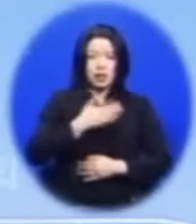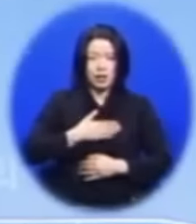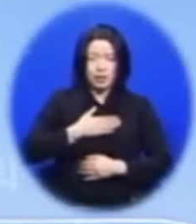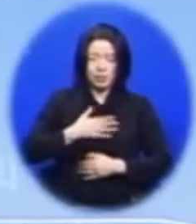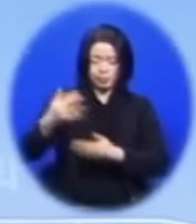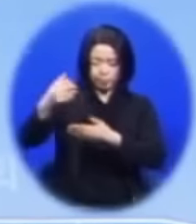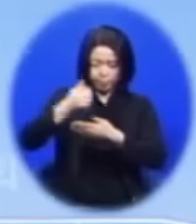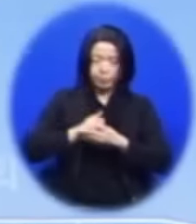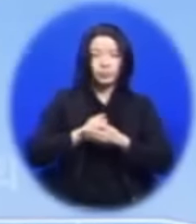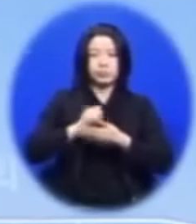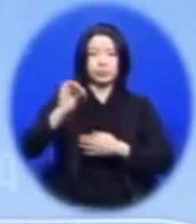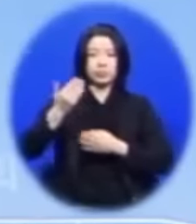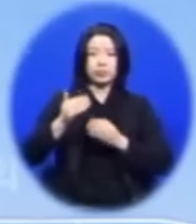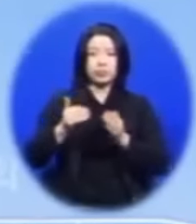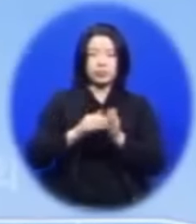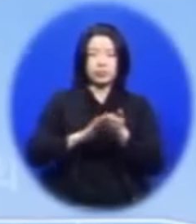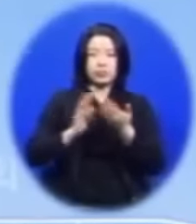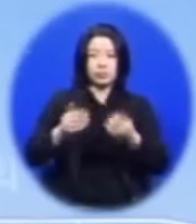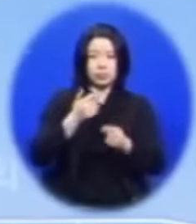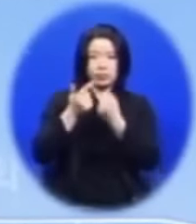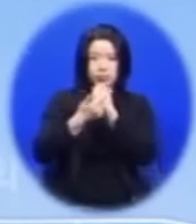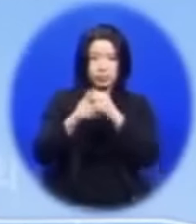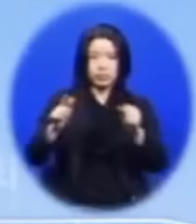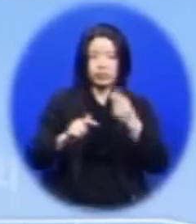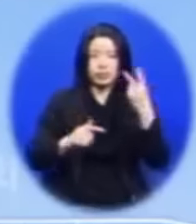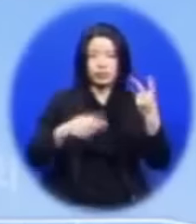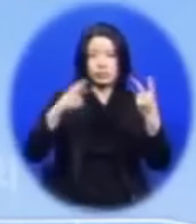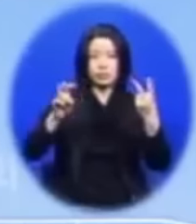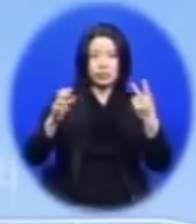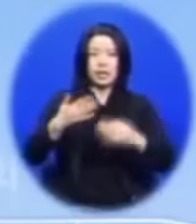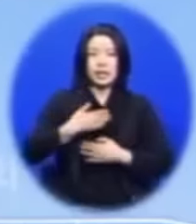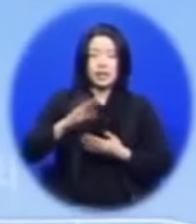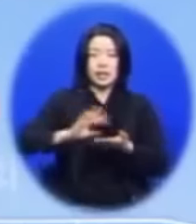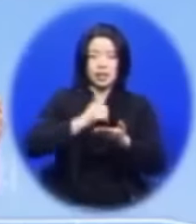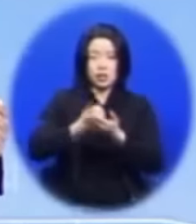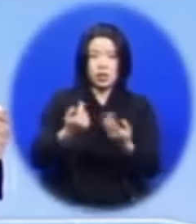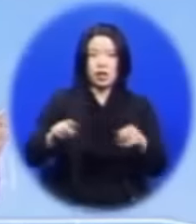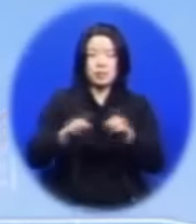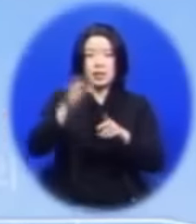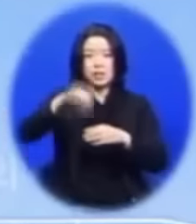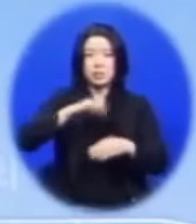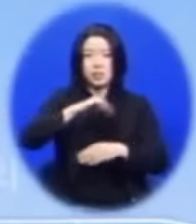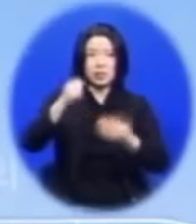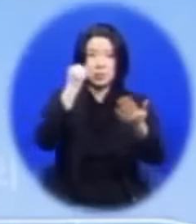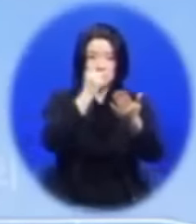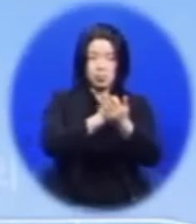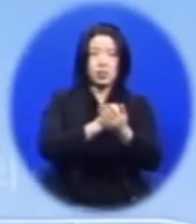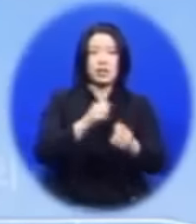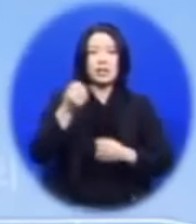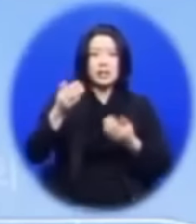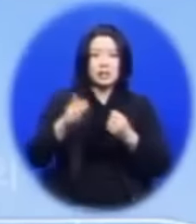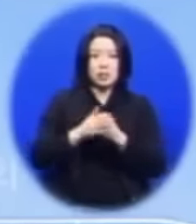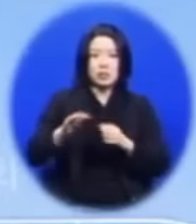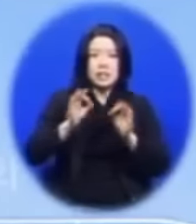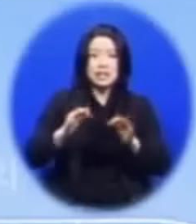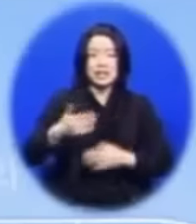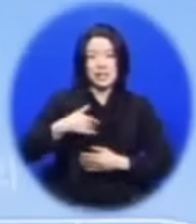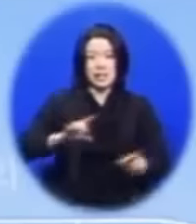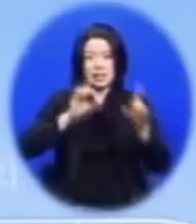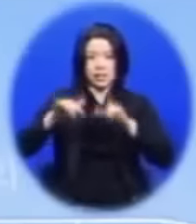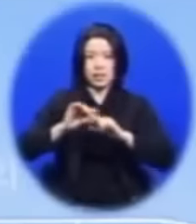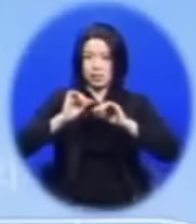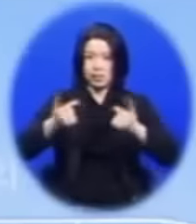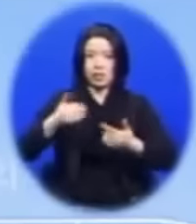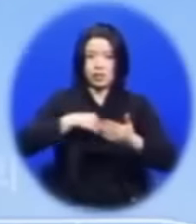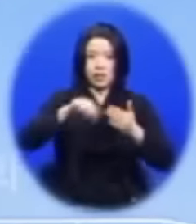받아들이게 된 거예요 갈라디아서 2장 20절 내가 그리스도와 함께 십자가에 못 박혔나니 그런즉 이제는 내가 산 것이 아니요 오직 내